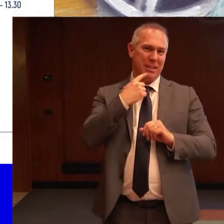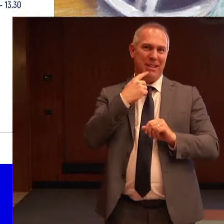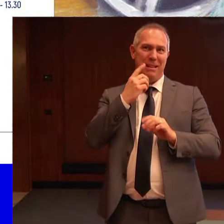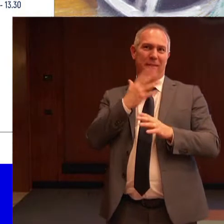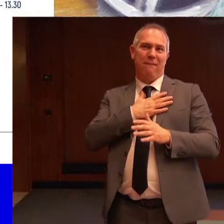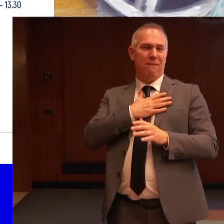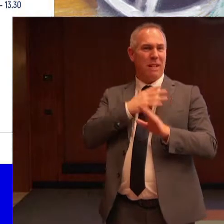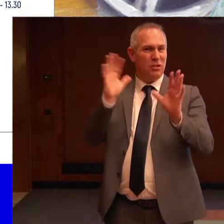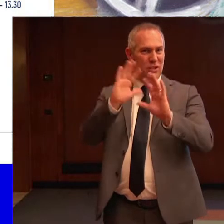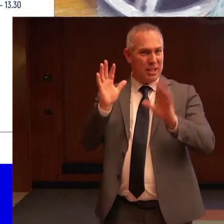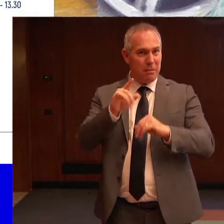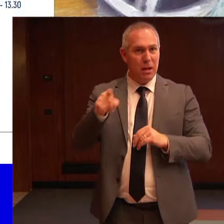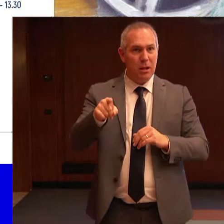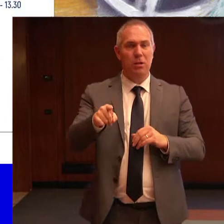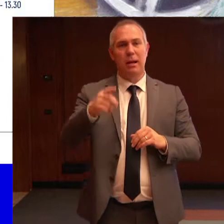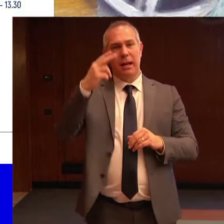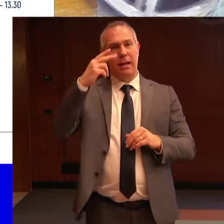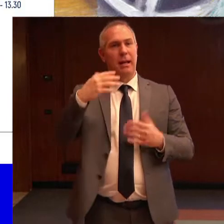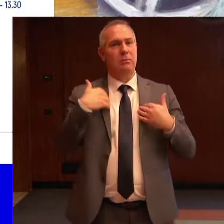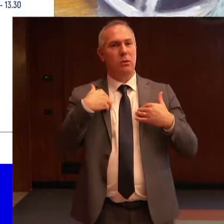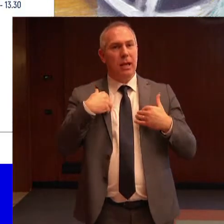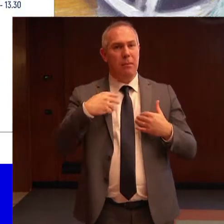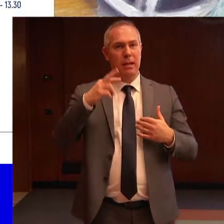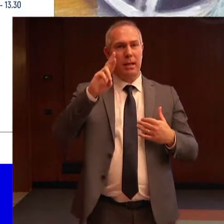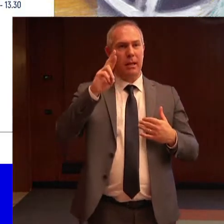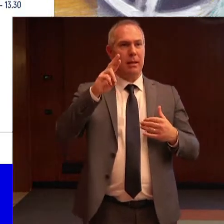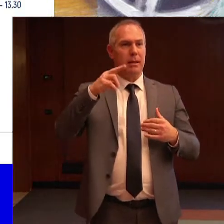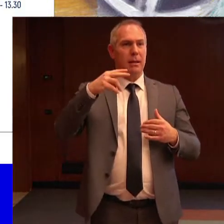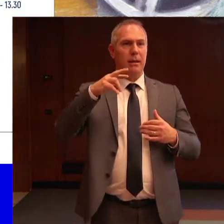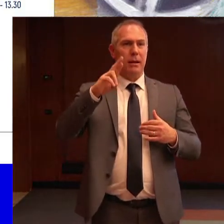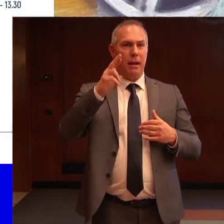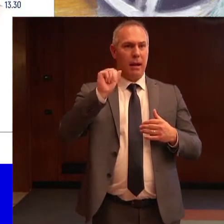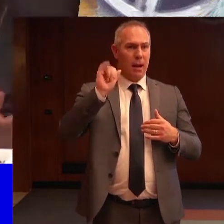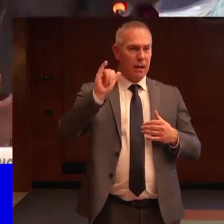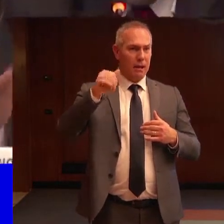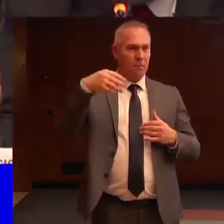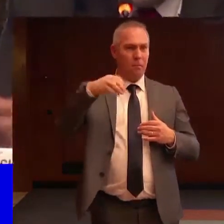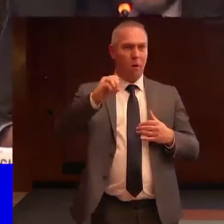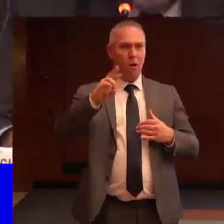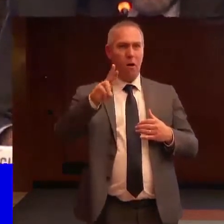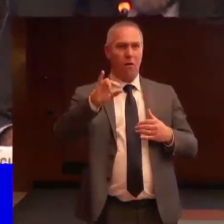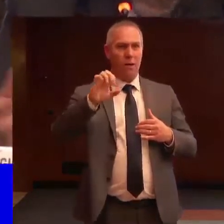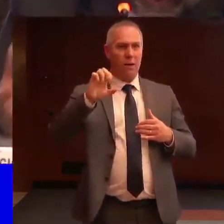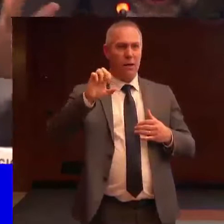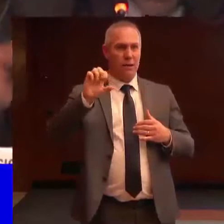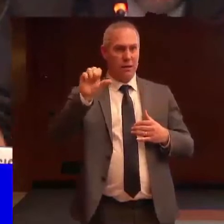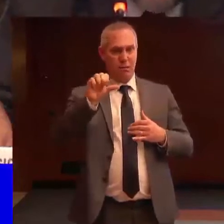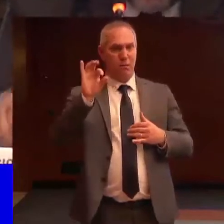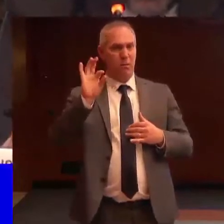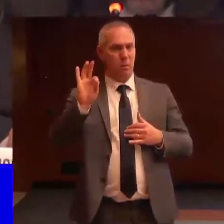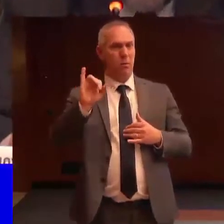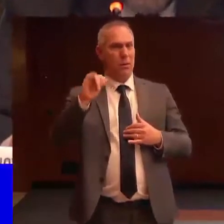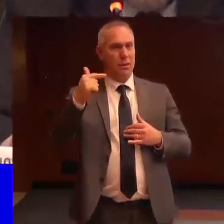il direttore responsabile di MyMovies.it, e ci ha proposto un titolo che poi ci spiegherà perché, anche se